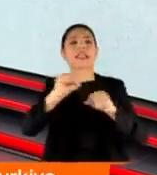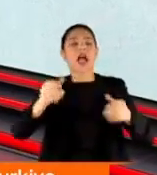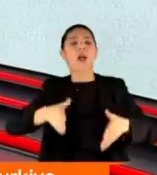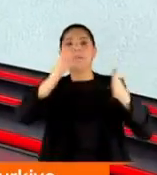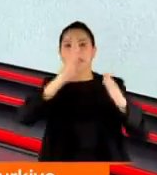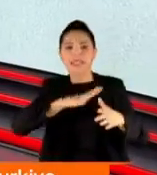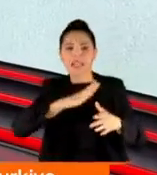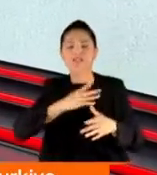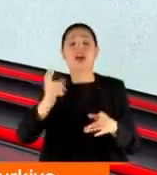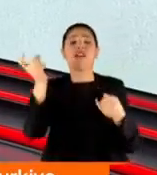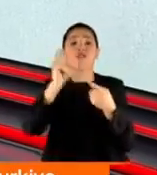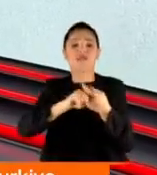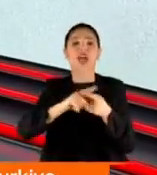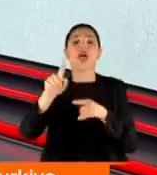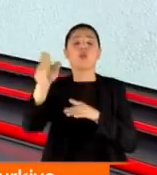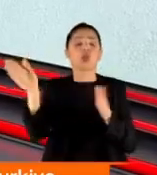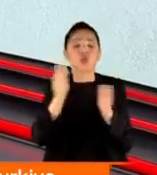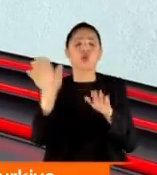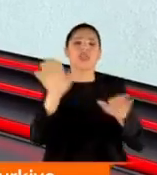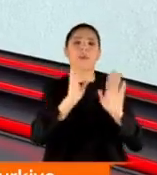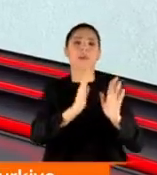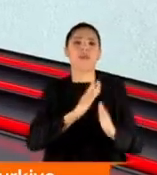var ve artçı sarsıntılar devam ediyor.